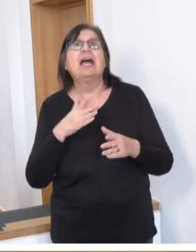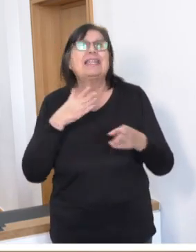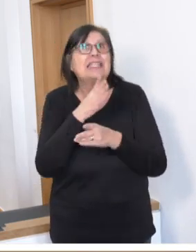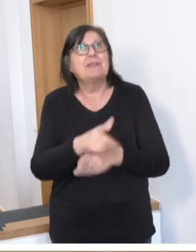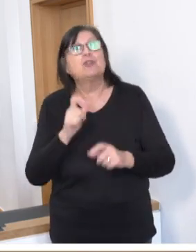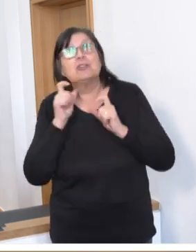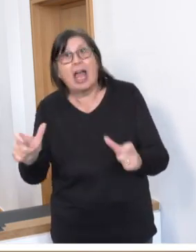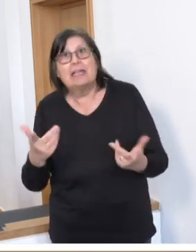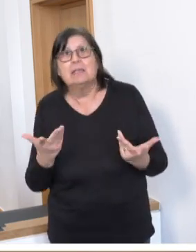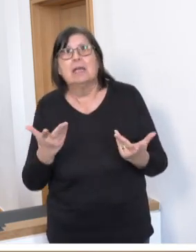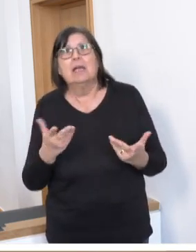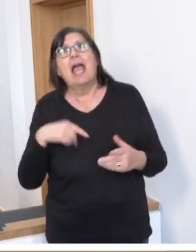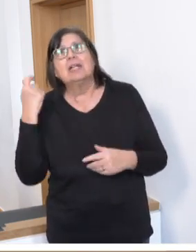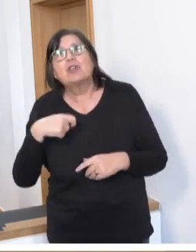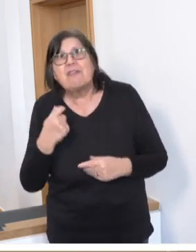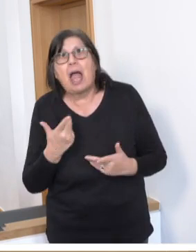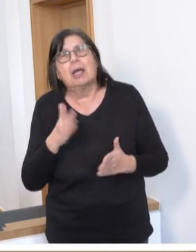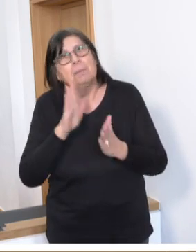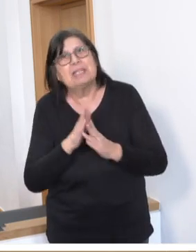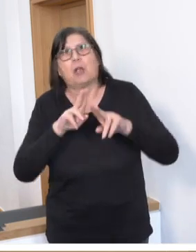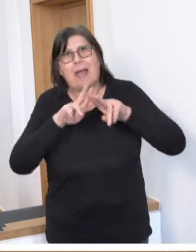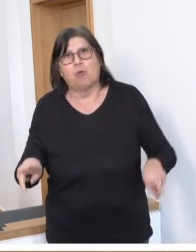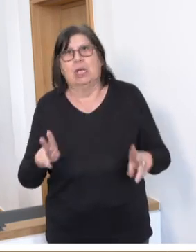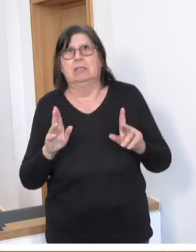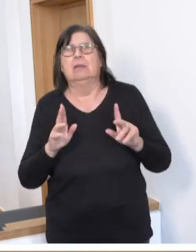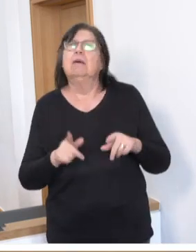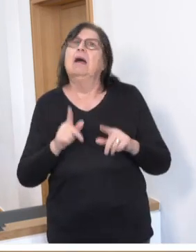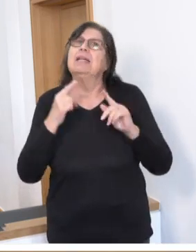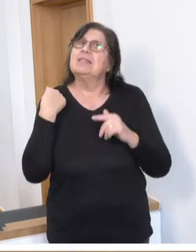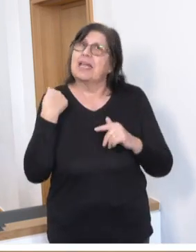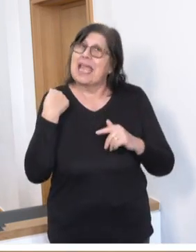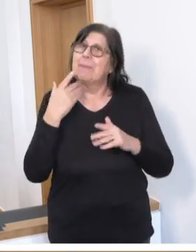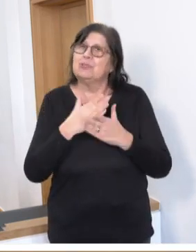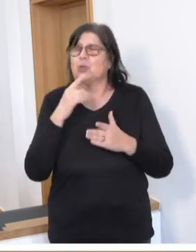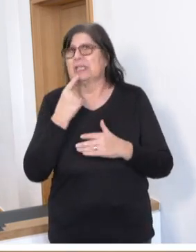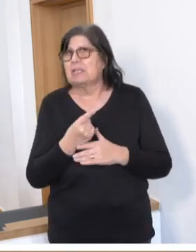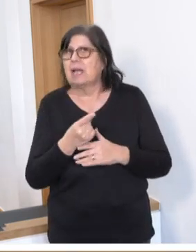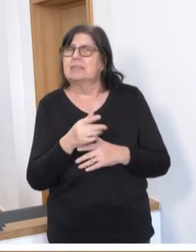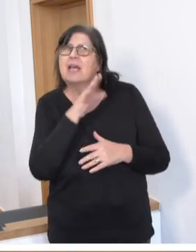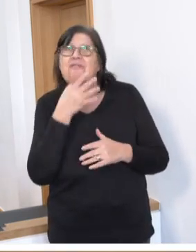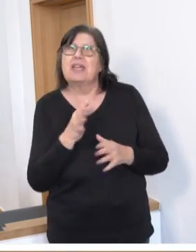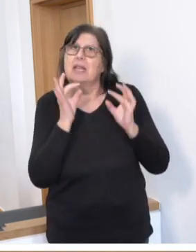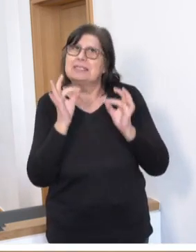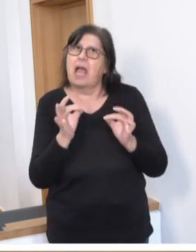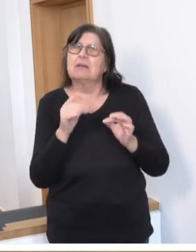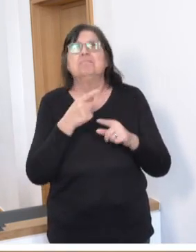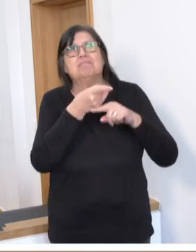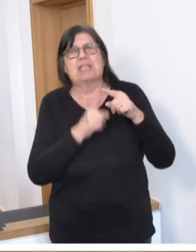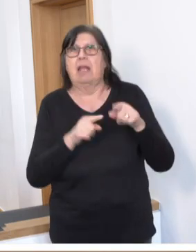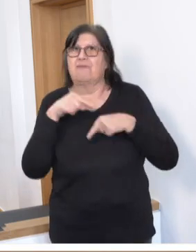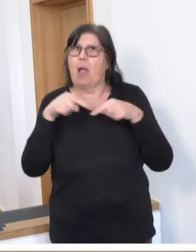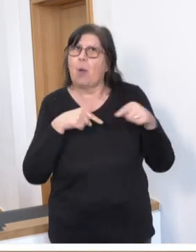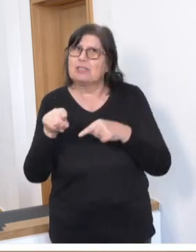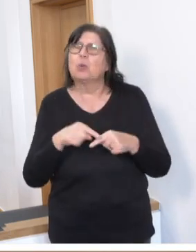Schäfer. So, nochmal mit Ruhe. Und deswegen habe ich ja eben auch gesagt, viele der Dinge, die Teil der Verordnung sind, werden